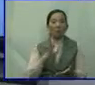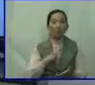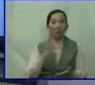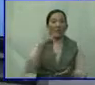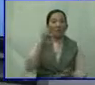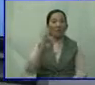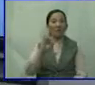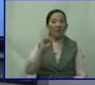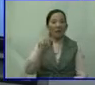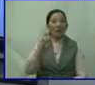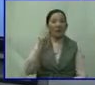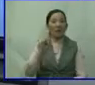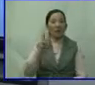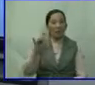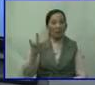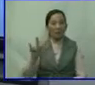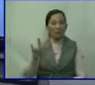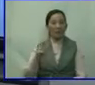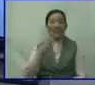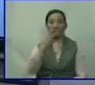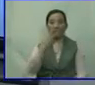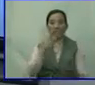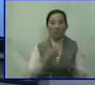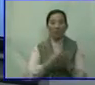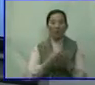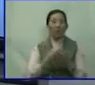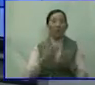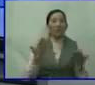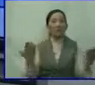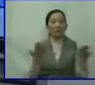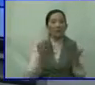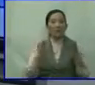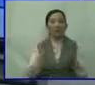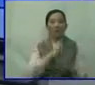диаграммы? Рассмотрим основные типы диаграмм.